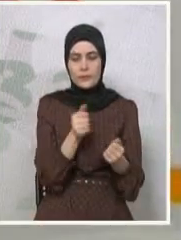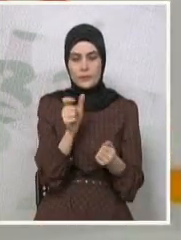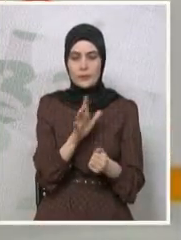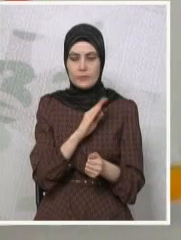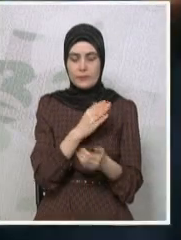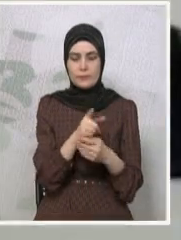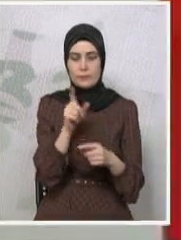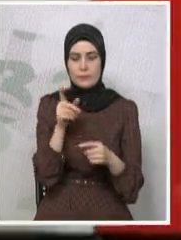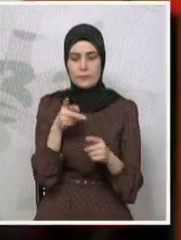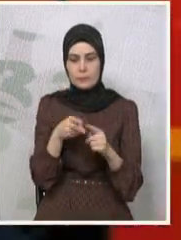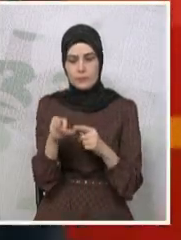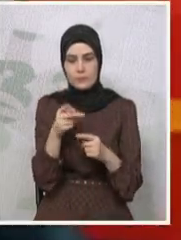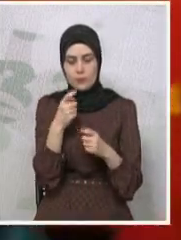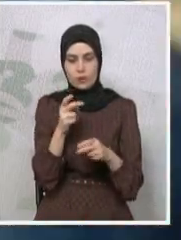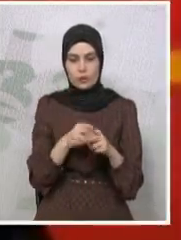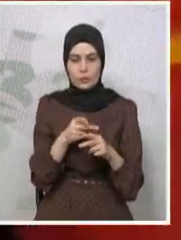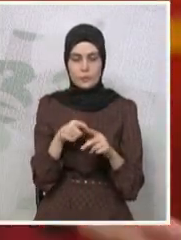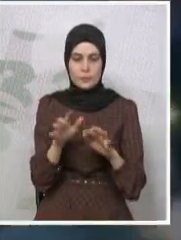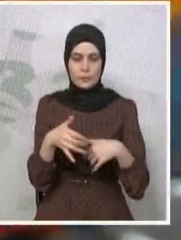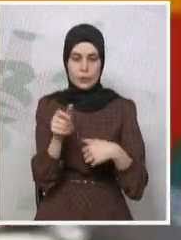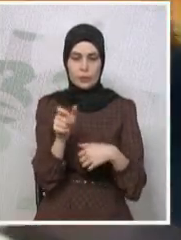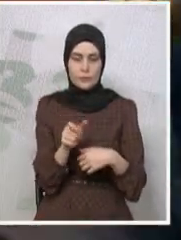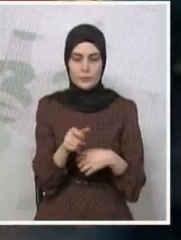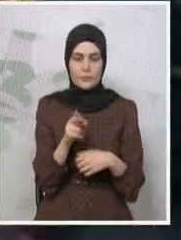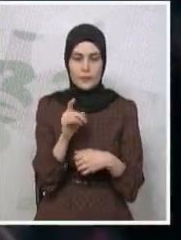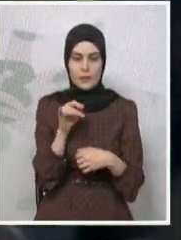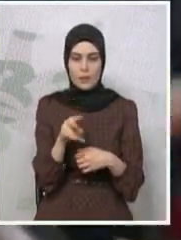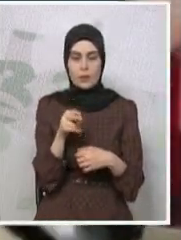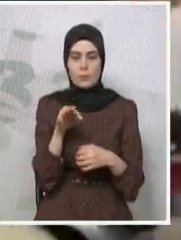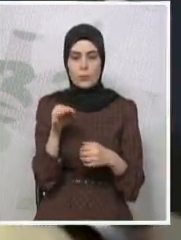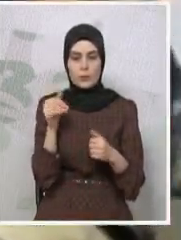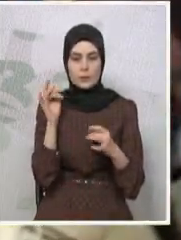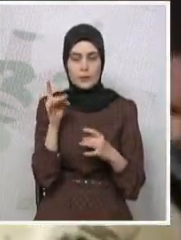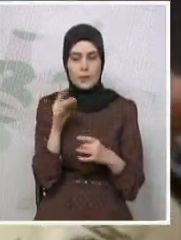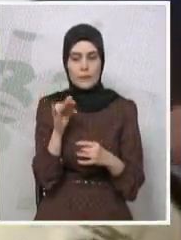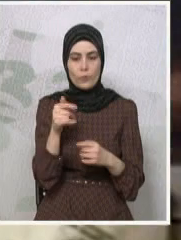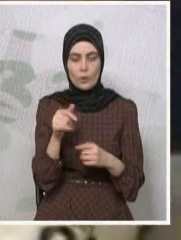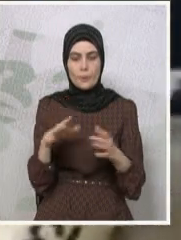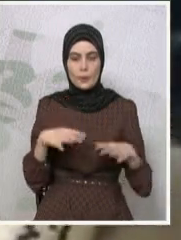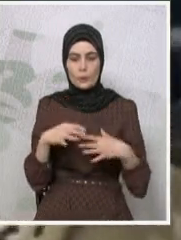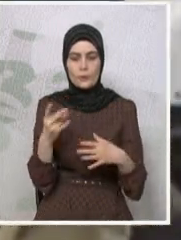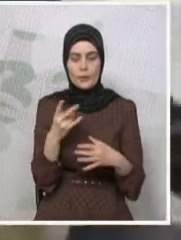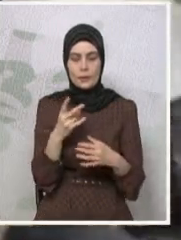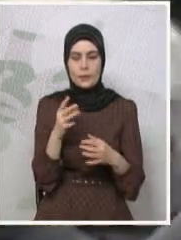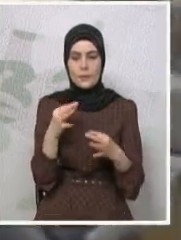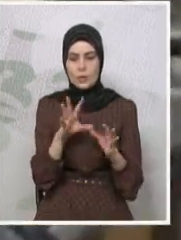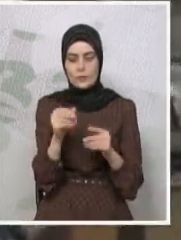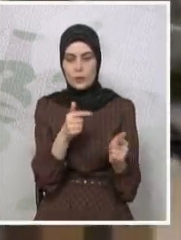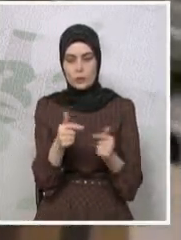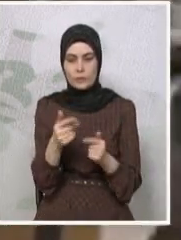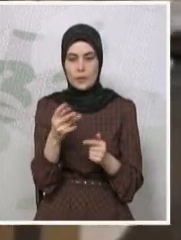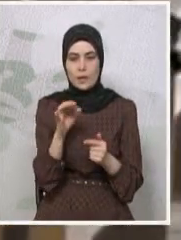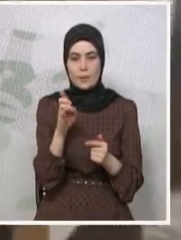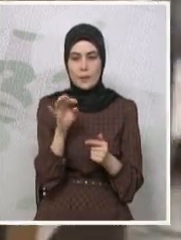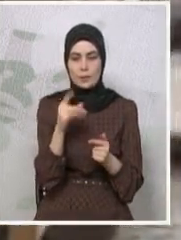исследования к месту ЧС включает в себя сбор личного состава, караула по сигналу тревоги, подготовку необходимой техники и оборудования в зависимости